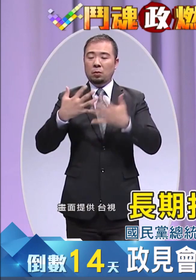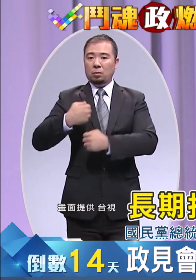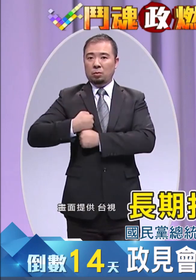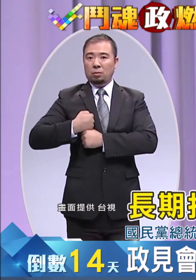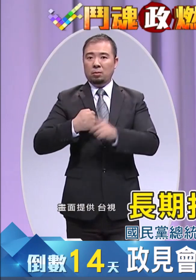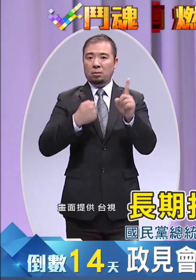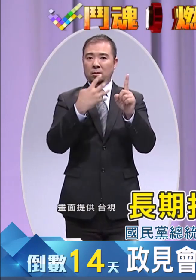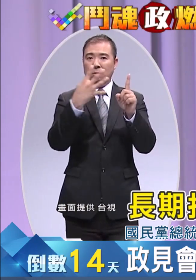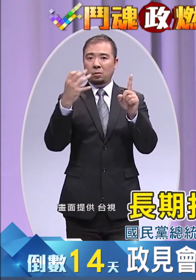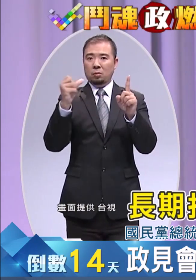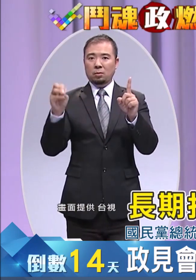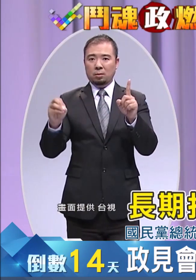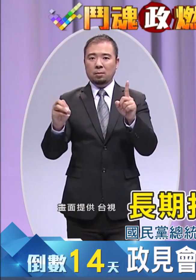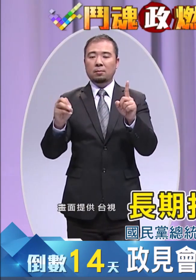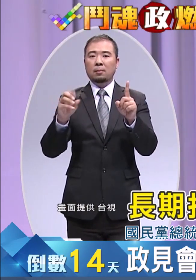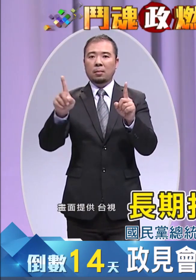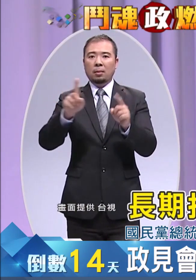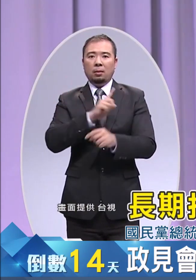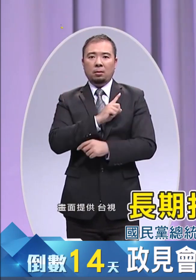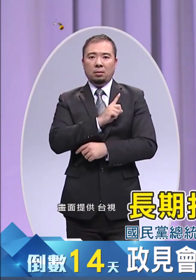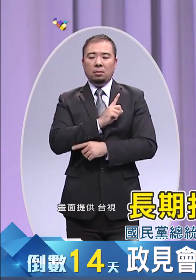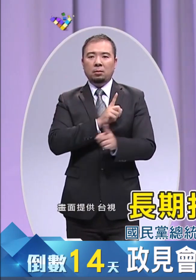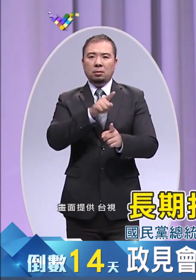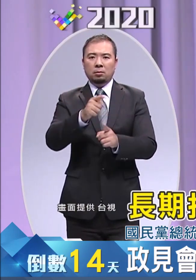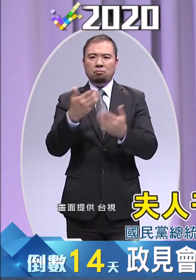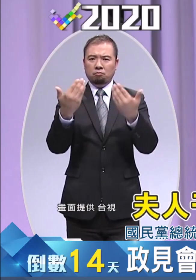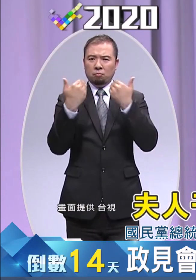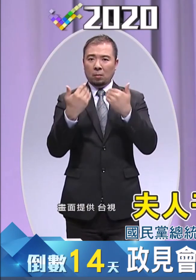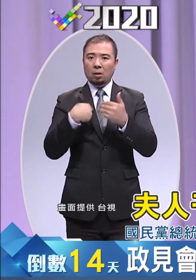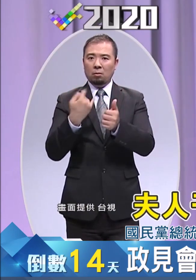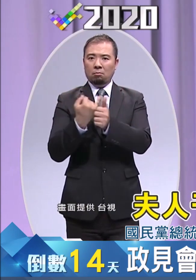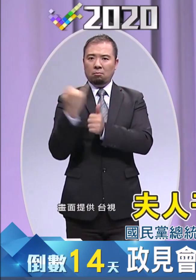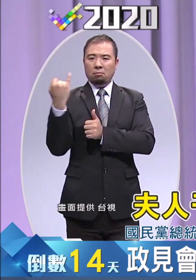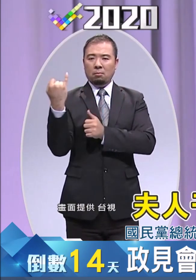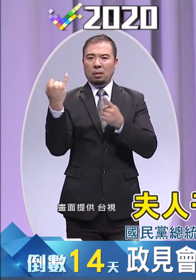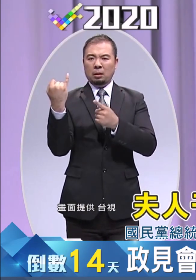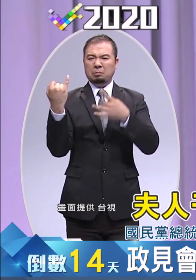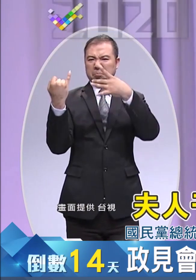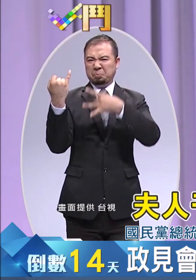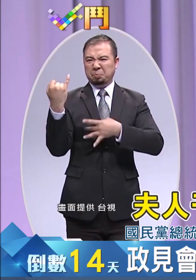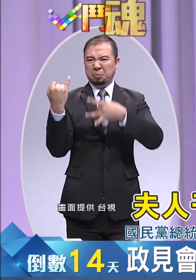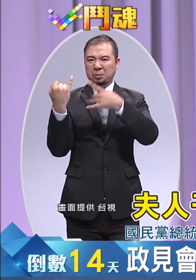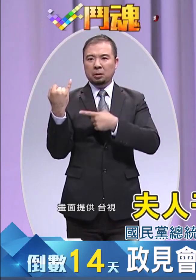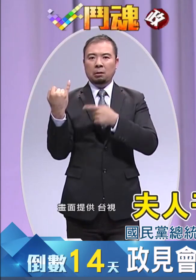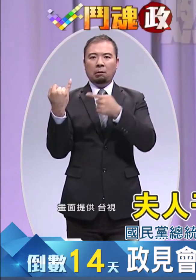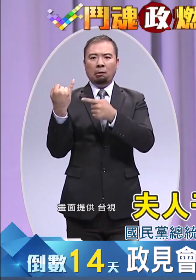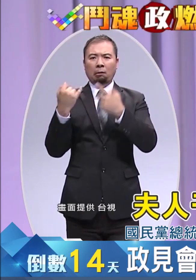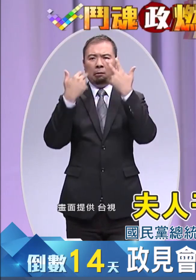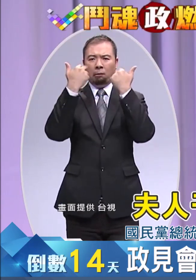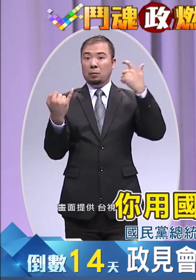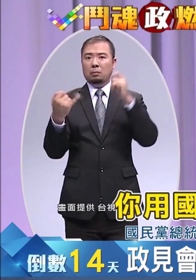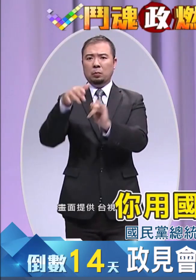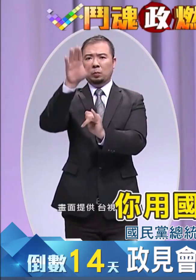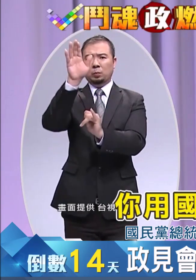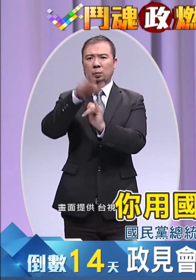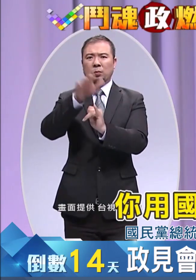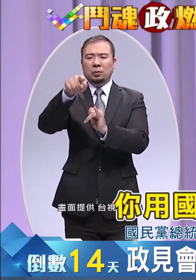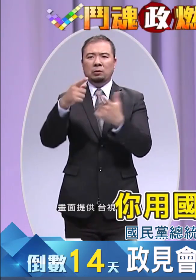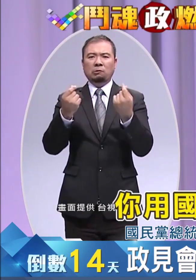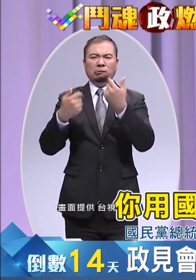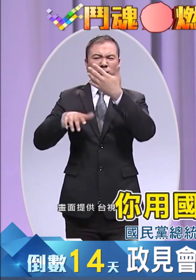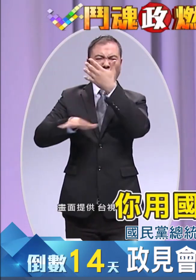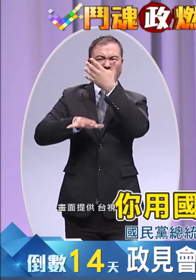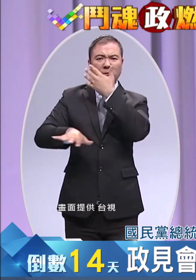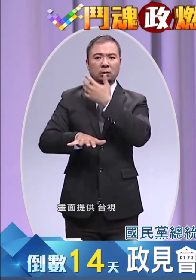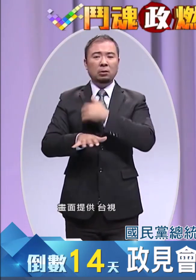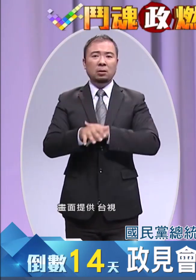长期抹黑我的内人李佳芬，夫人干政，爱金钱，爱权力，你用国家机器